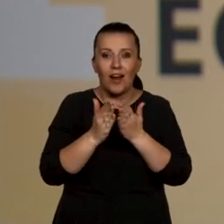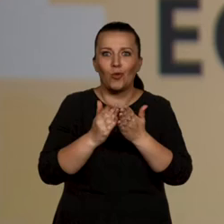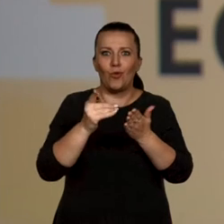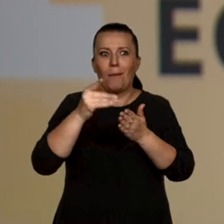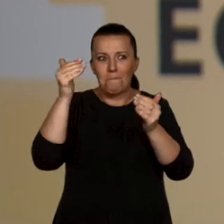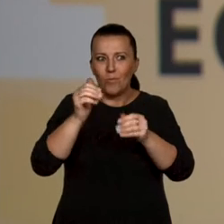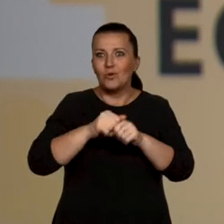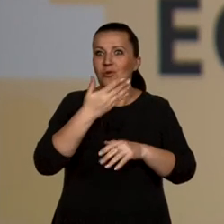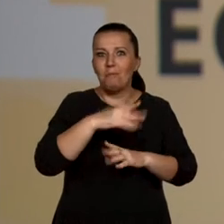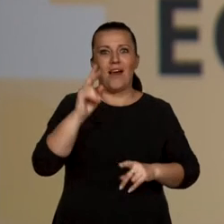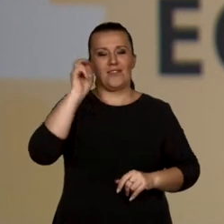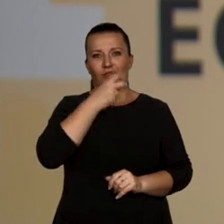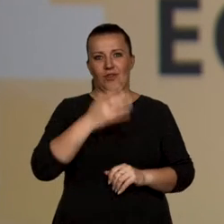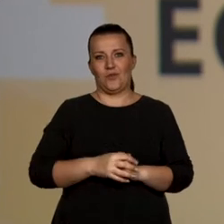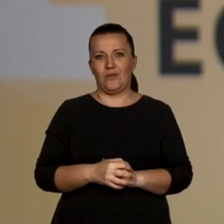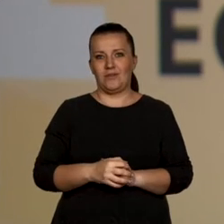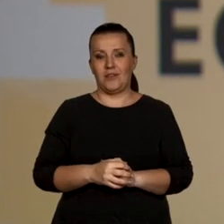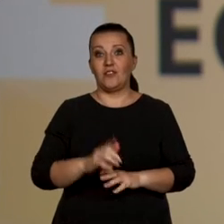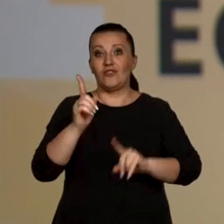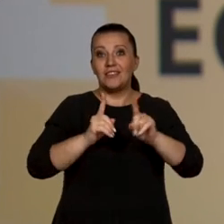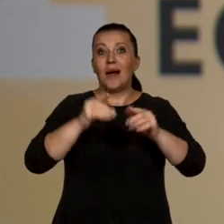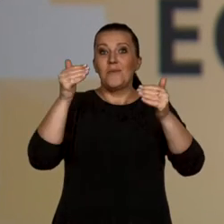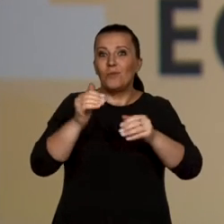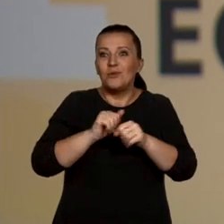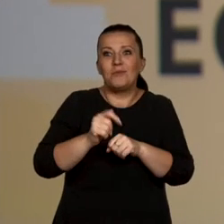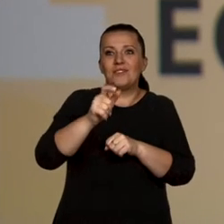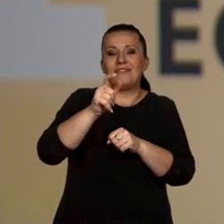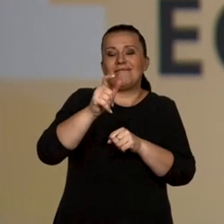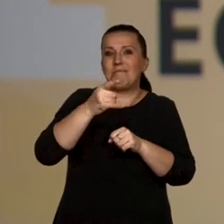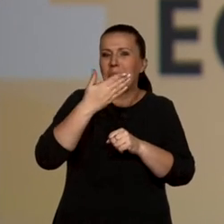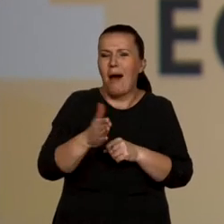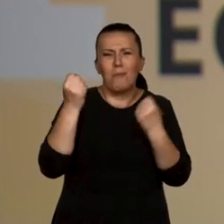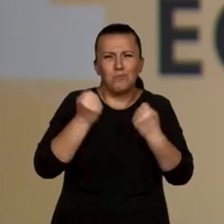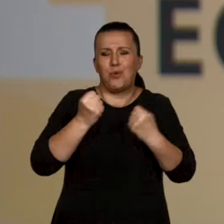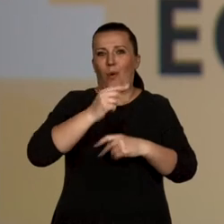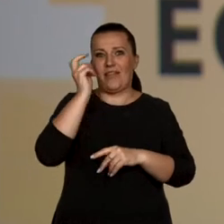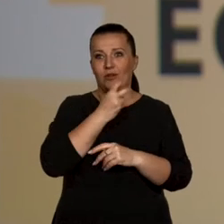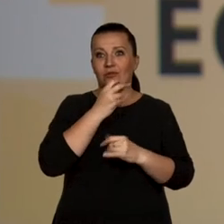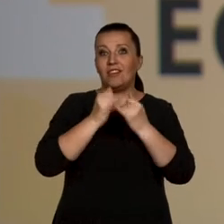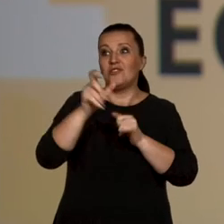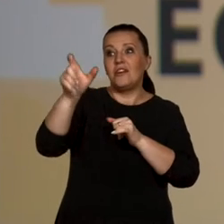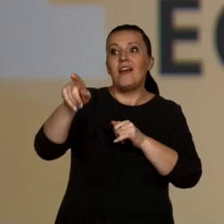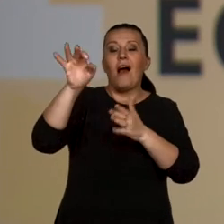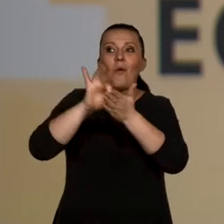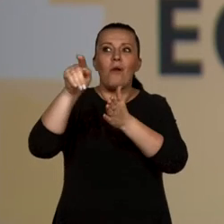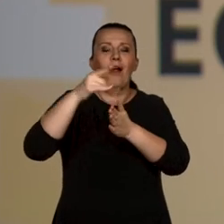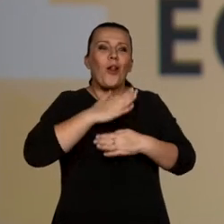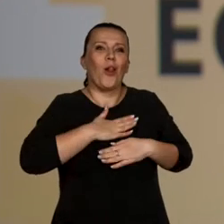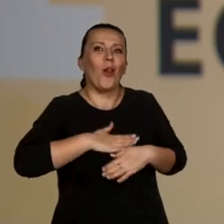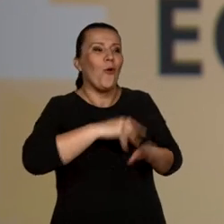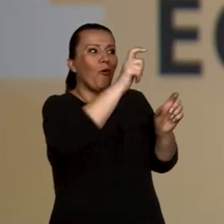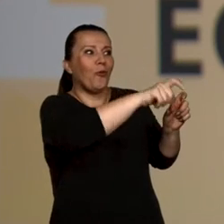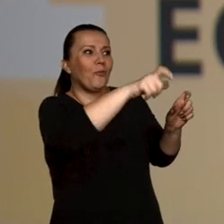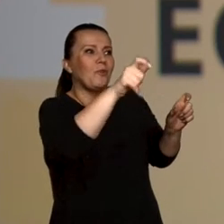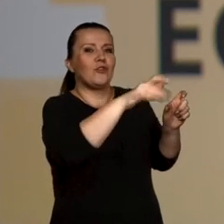to być rzecz bardzo interesująca. Może to być rzecz wybitnie interesująca dla tych, którzy lubią dzieje życia ludzi